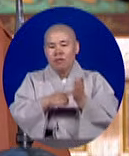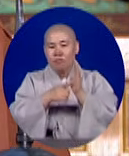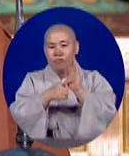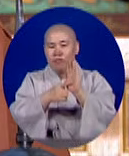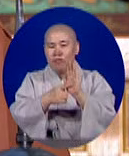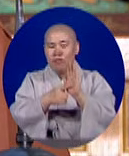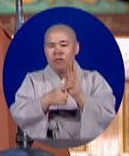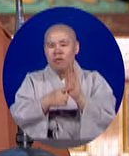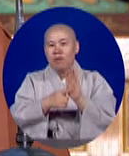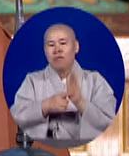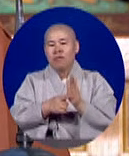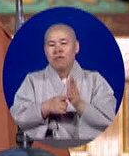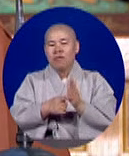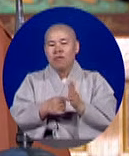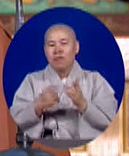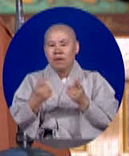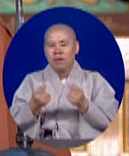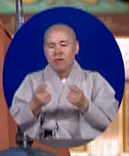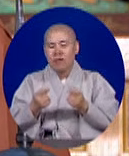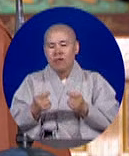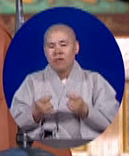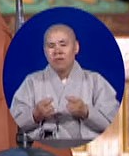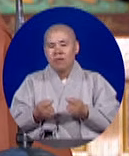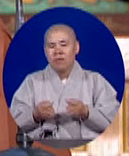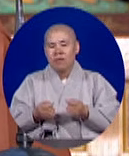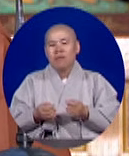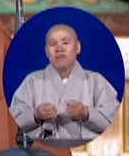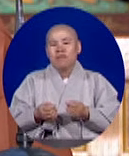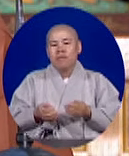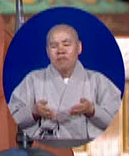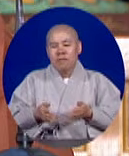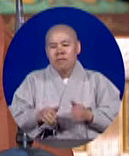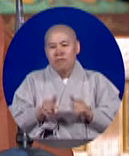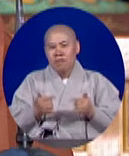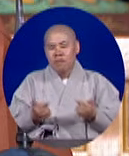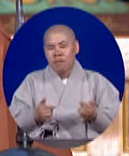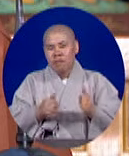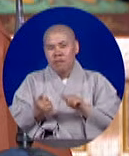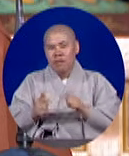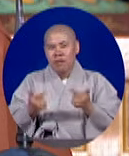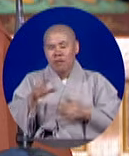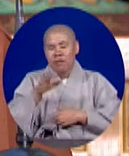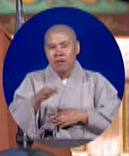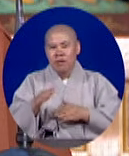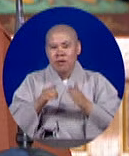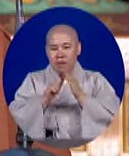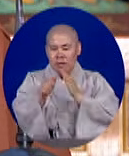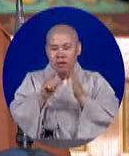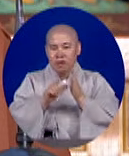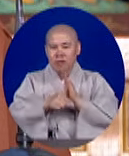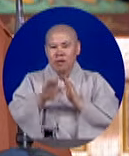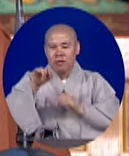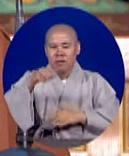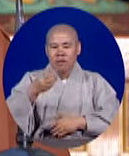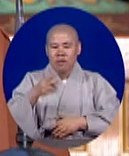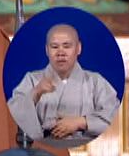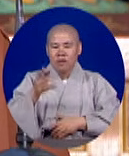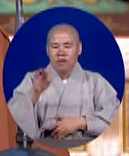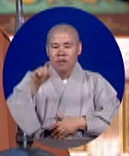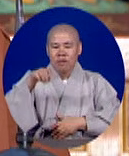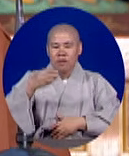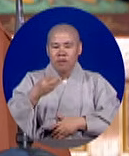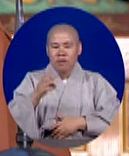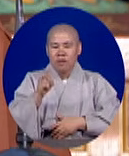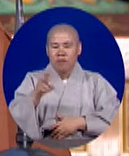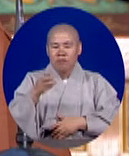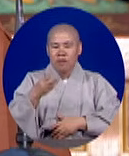그래서 이 불생불멸 속에 내가 탁 들어갈 때 그게 불생불멸이지 소용도 없어요.